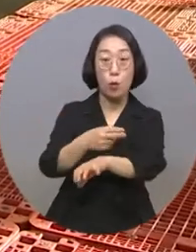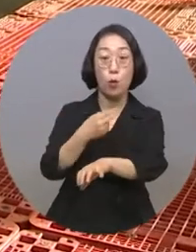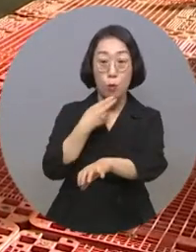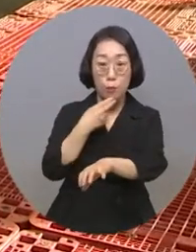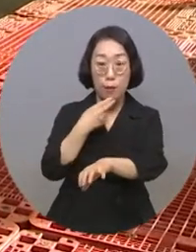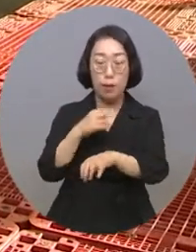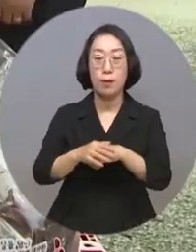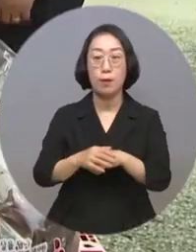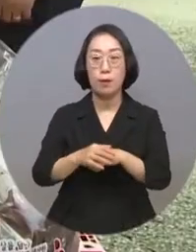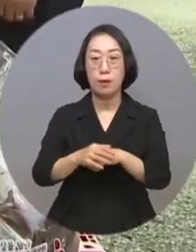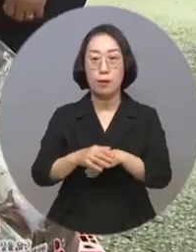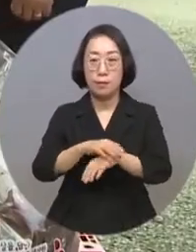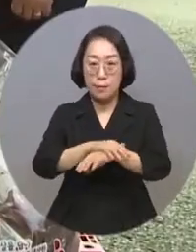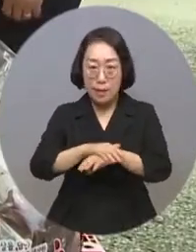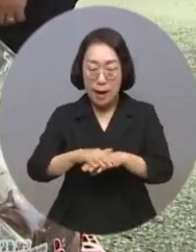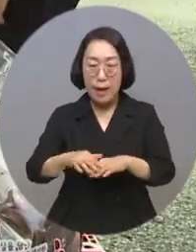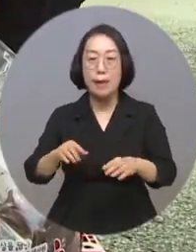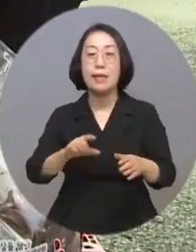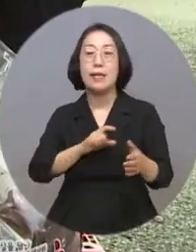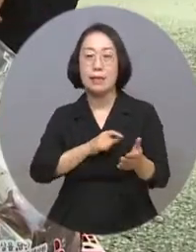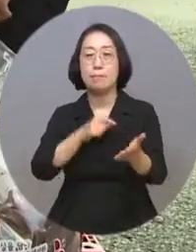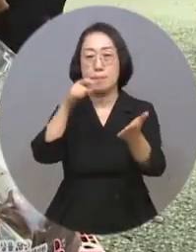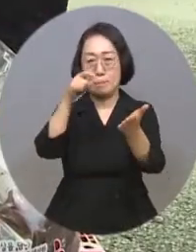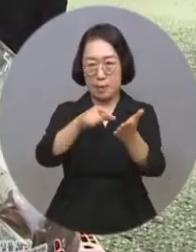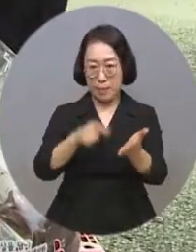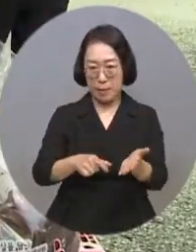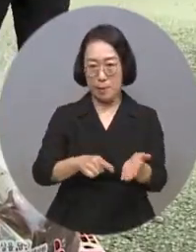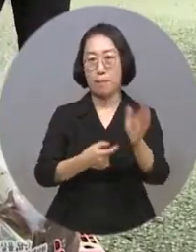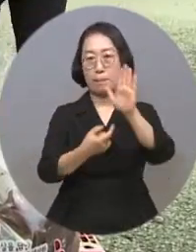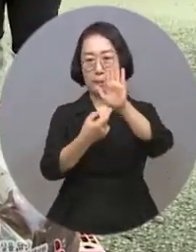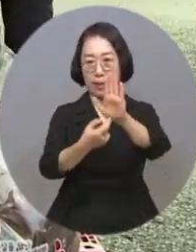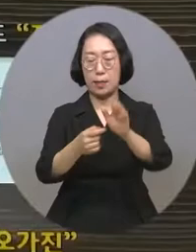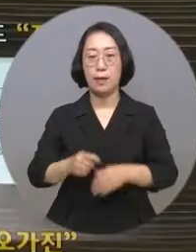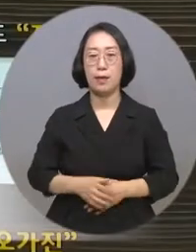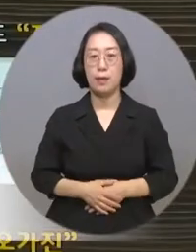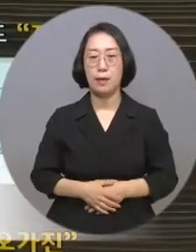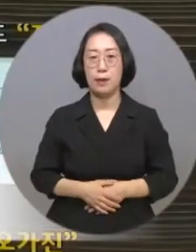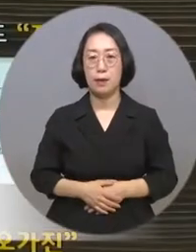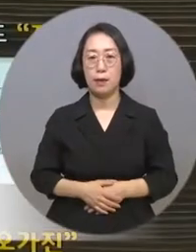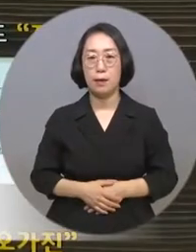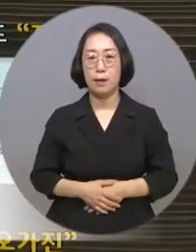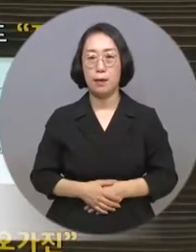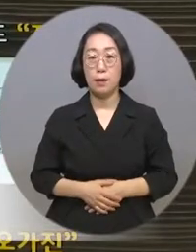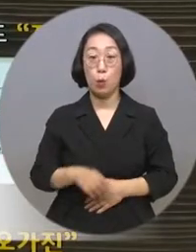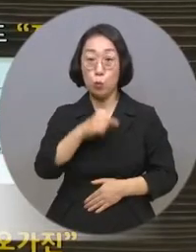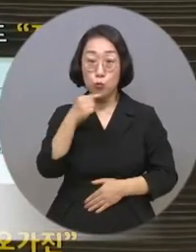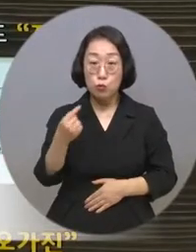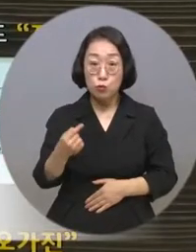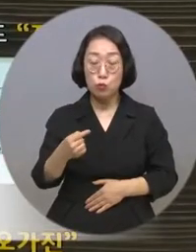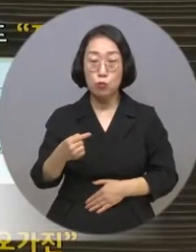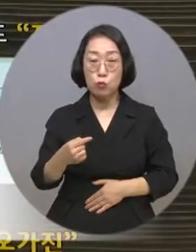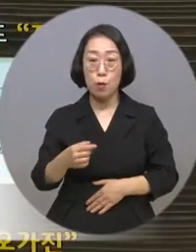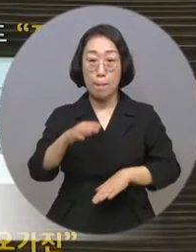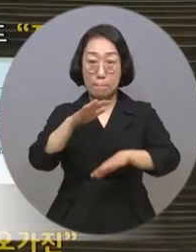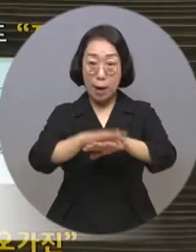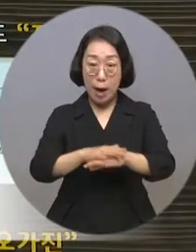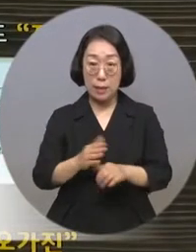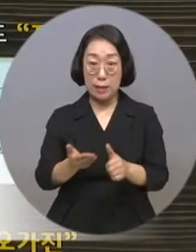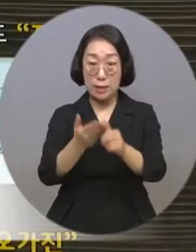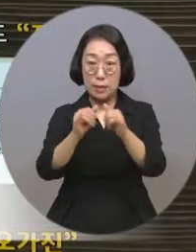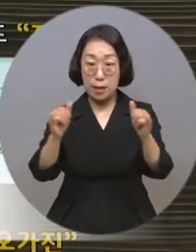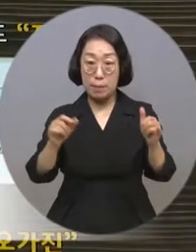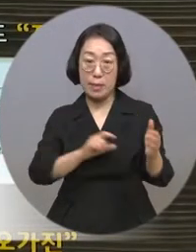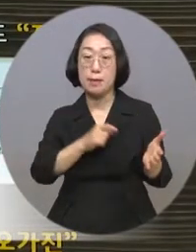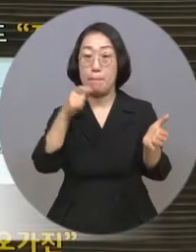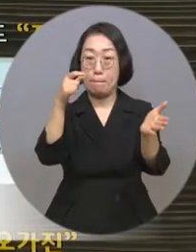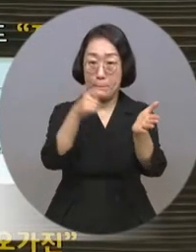둔갑하지 않도록 생산자 실명제를 실시하고 있습니다. 진안 고추는 생산자 실명제를 철저히 시행하고